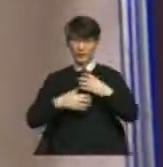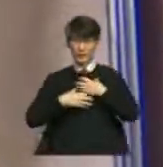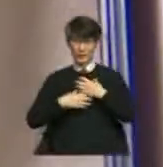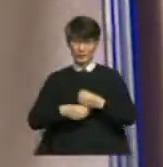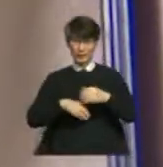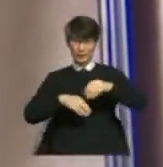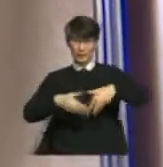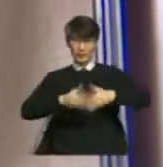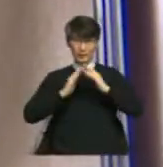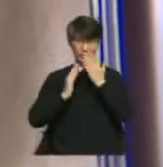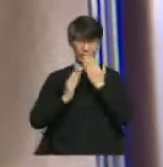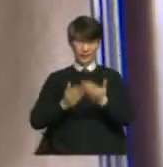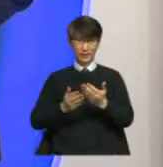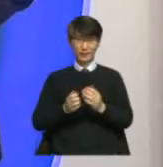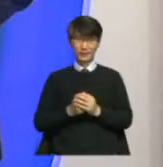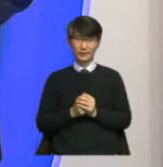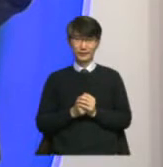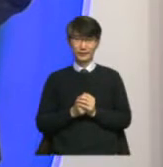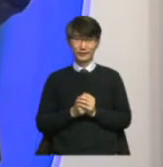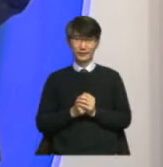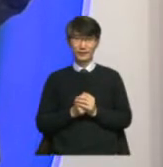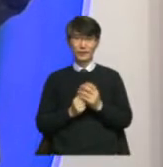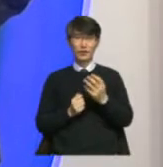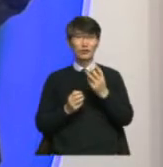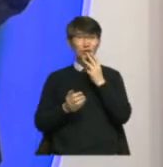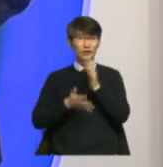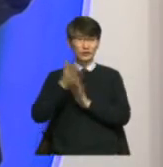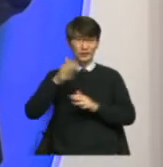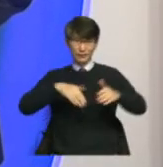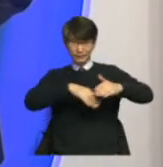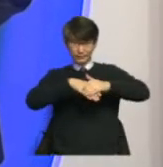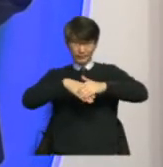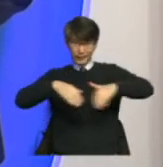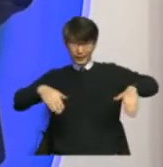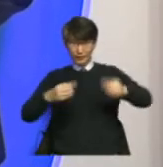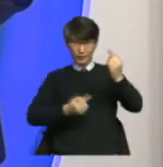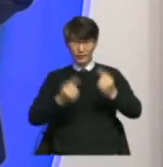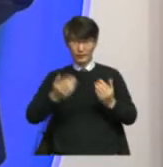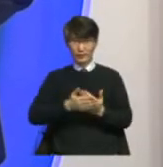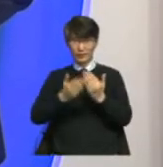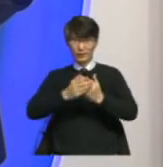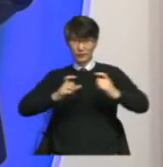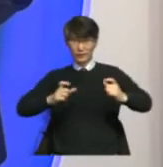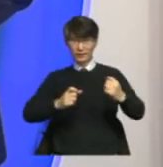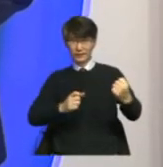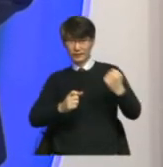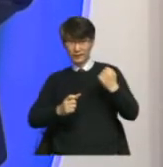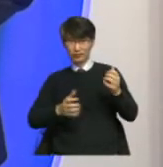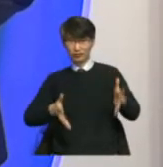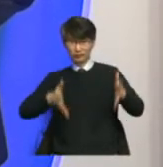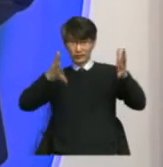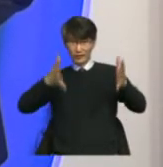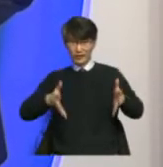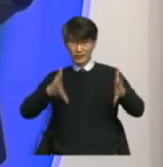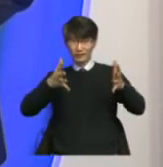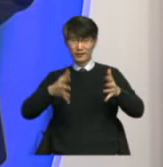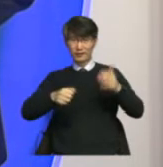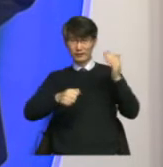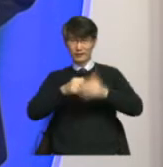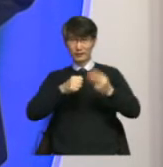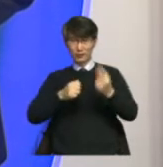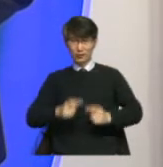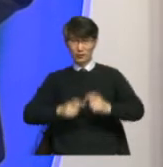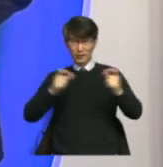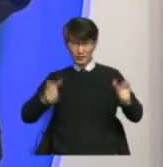시공 받을 수 있습니다 서울시는 베란다 형보다 발전 용량이 큰 주택형 과 건물 형도 지난해보다